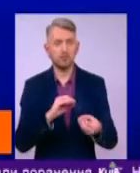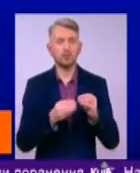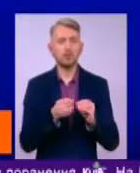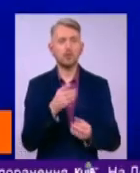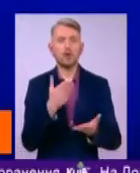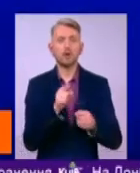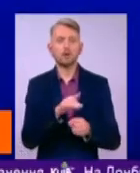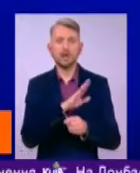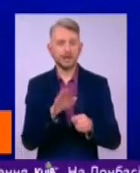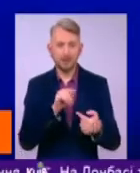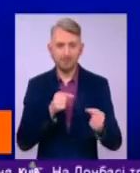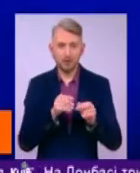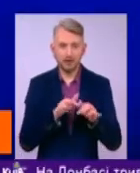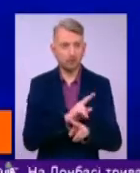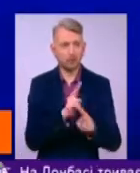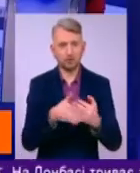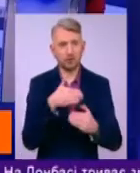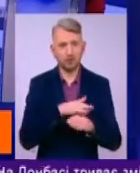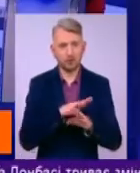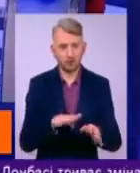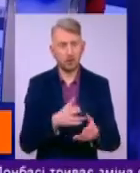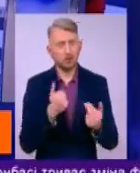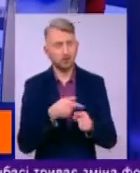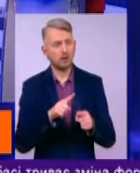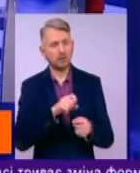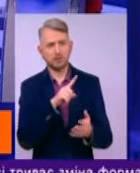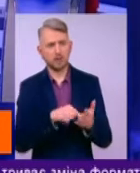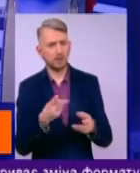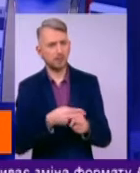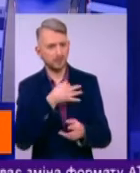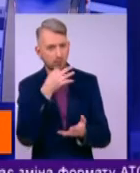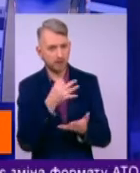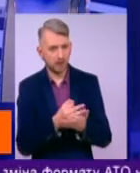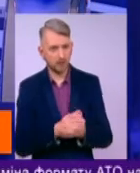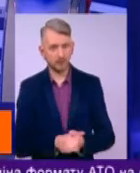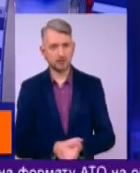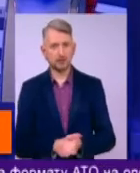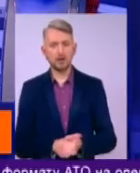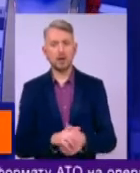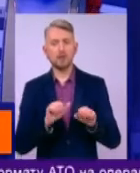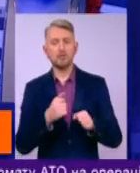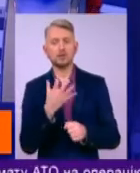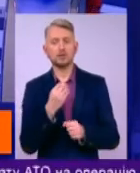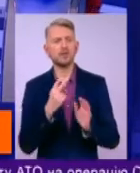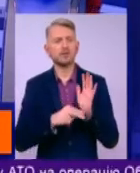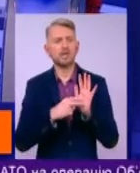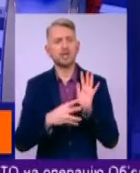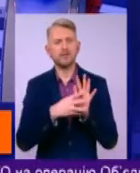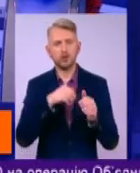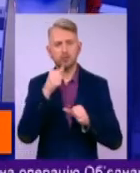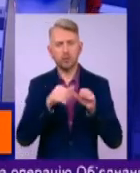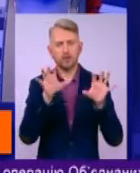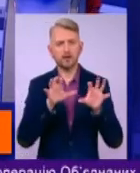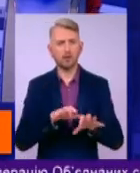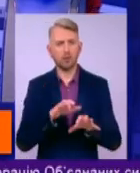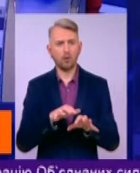не протидіяли, ніхто їх за це... Ніхто не, да, це питання без відповідальності. Закон в тому, якщо взяти от ще в 79-му році закон